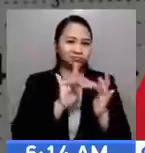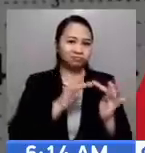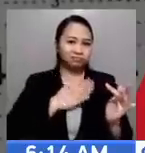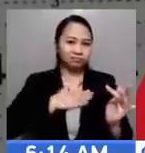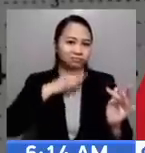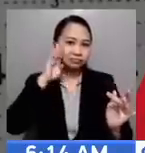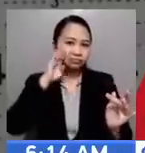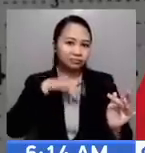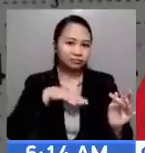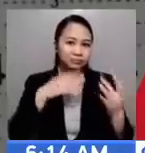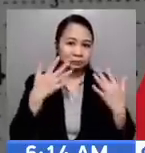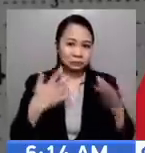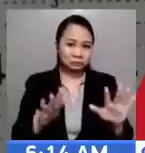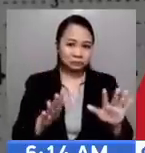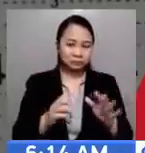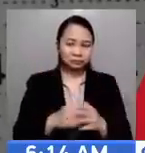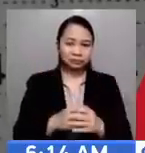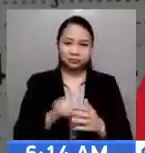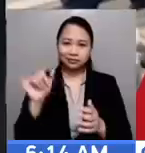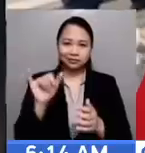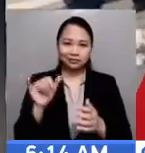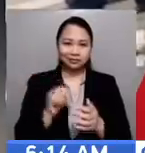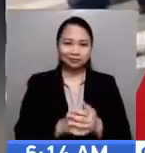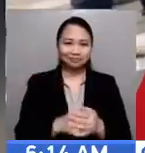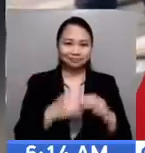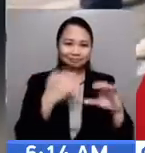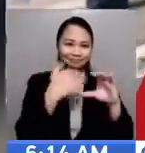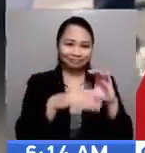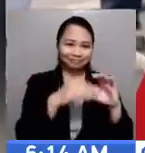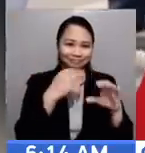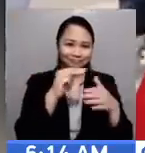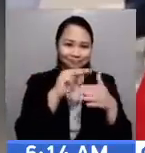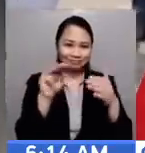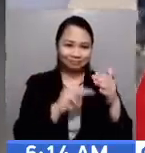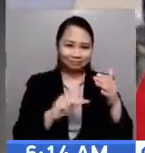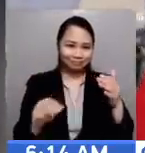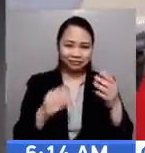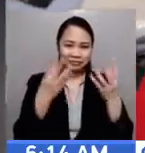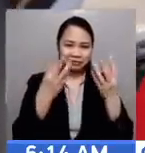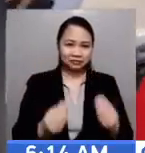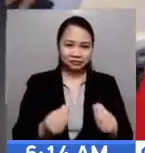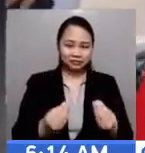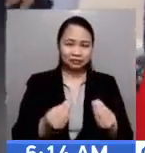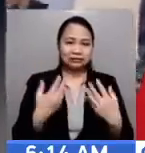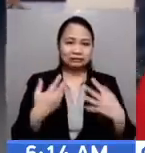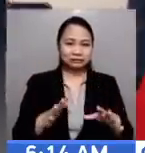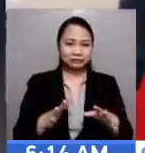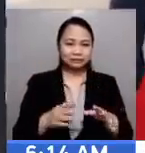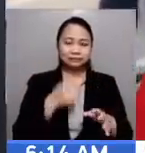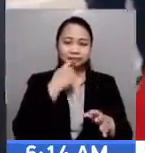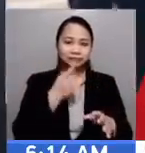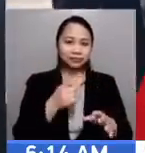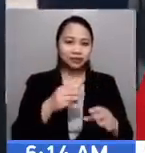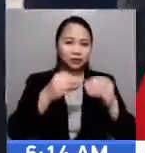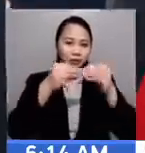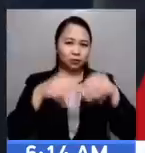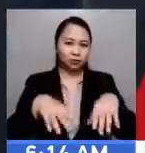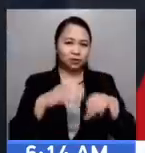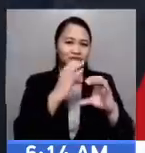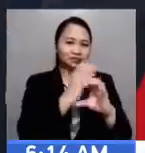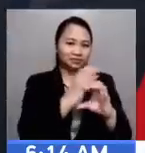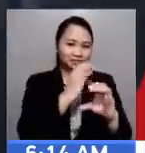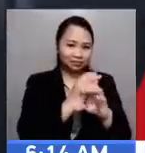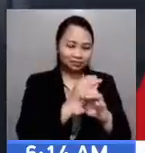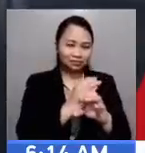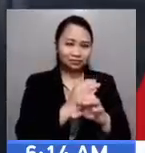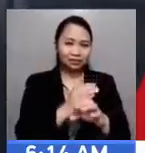pati messenger niya is napatay na. Naipablatter ng araw niya at idiniklarang nawawala ang kanyang kotse. Kung ang kapatid niya ang nasa likod